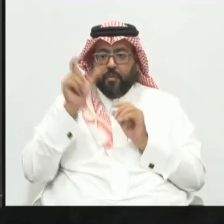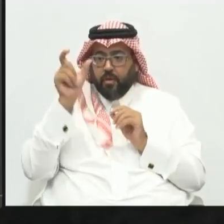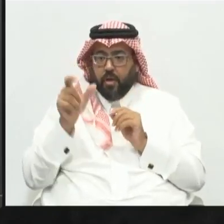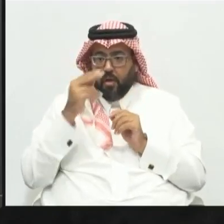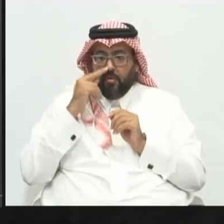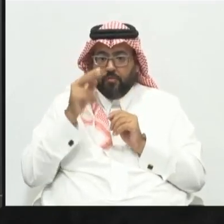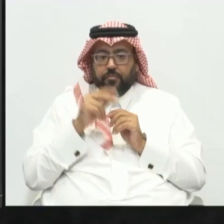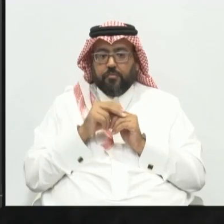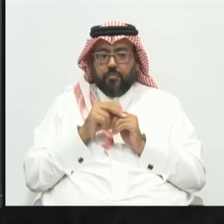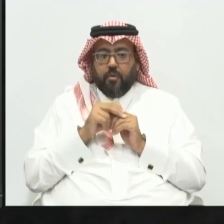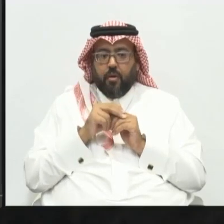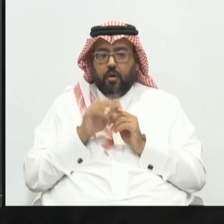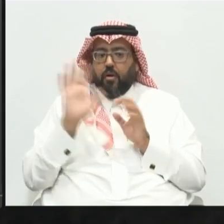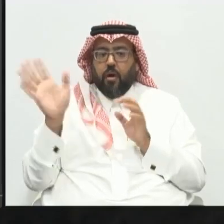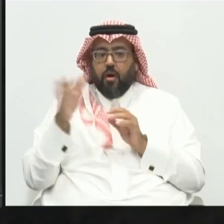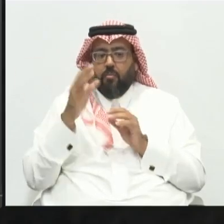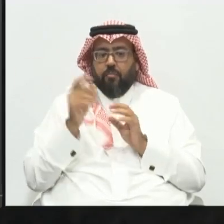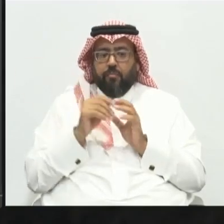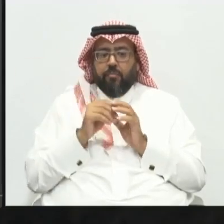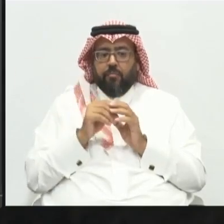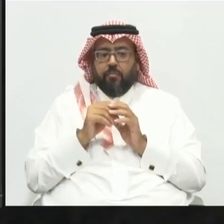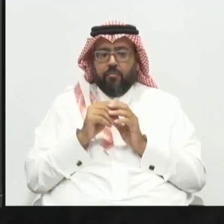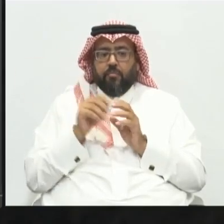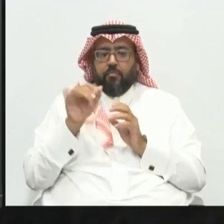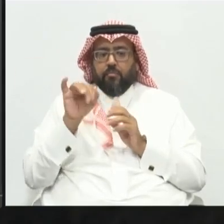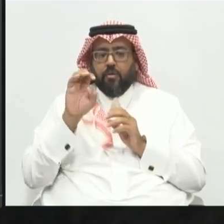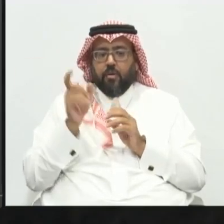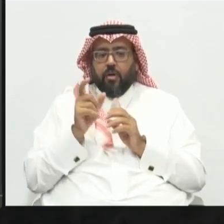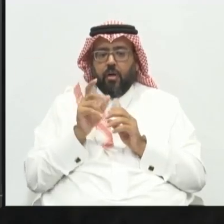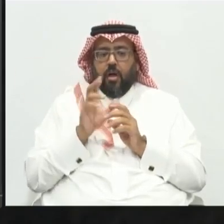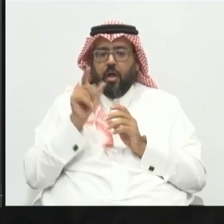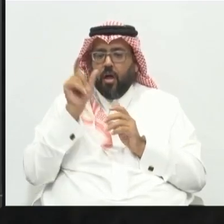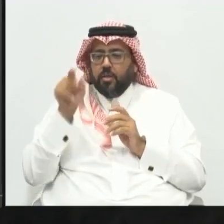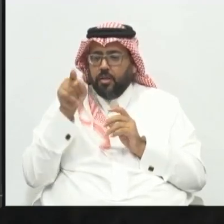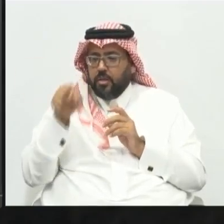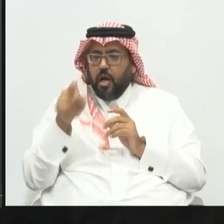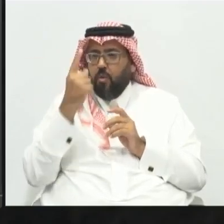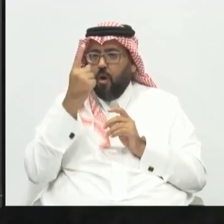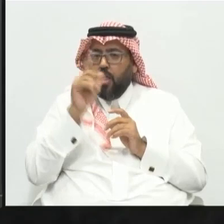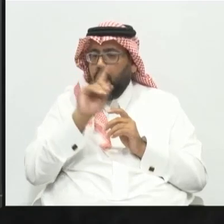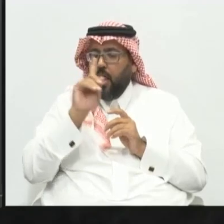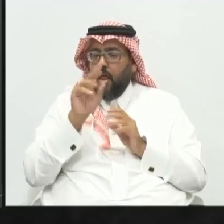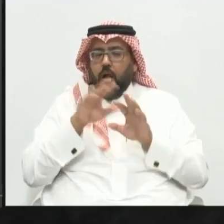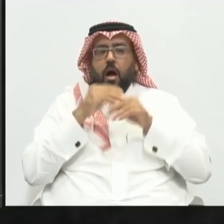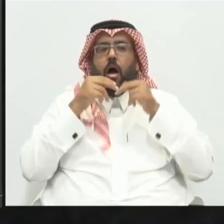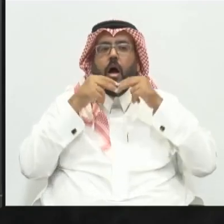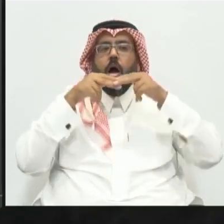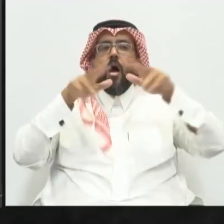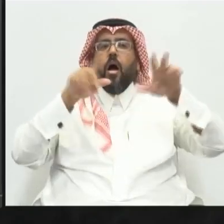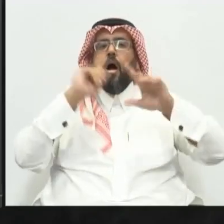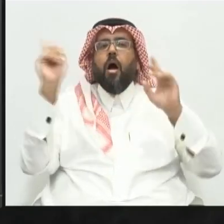بعينه فهي عامه وايضا مجرده بمعنى ليست لواقعه محدده وانما